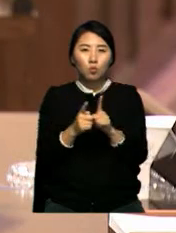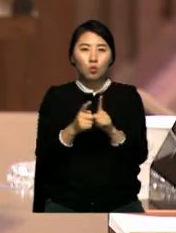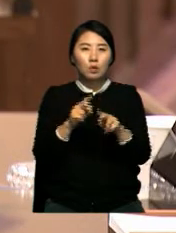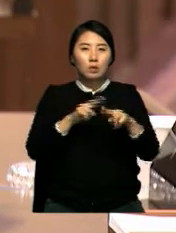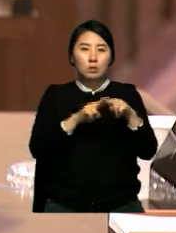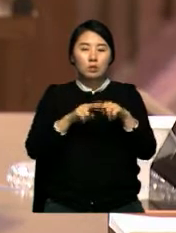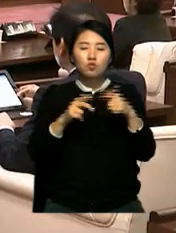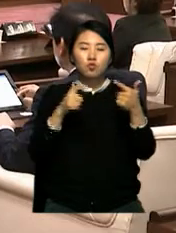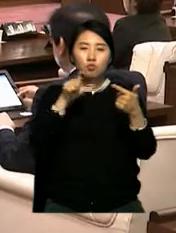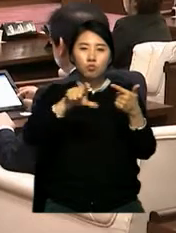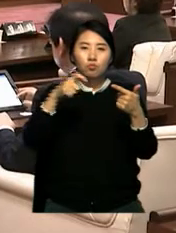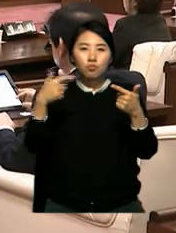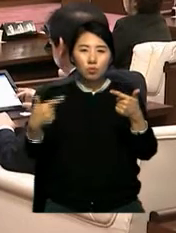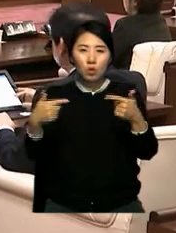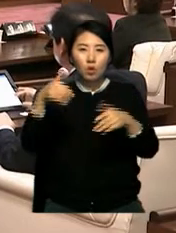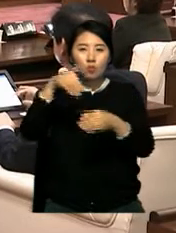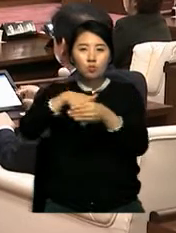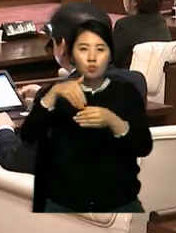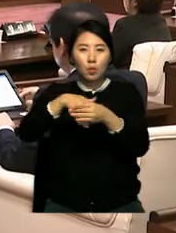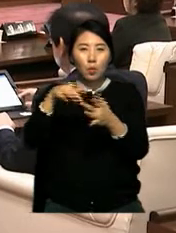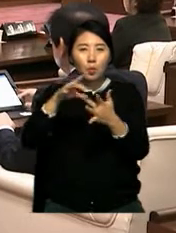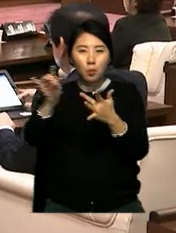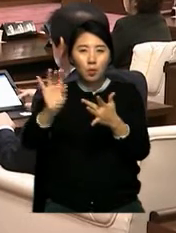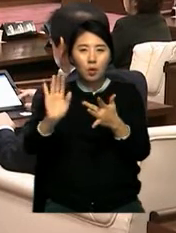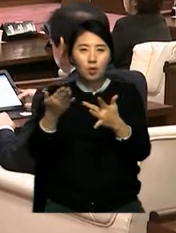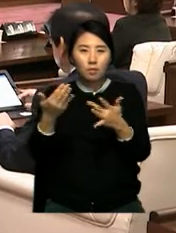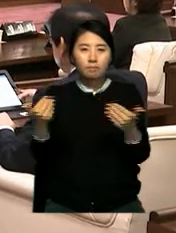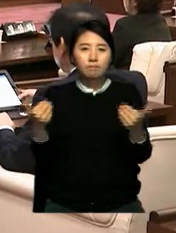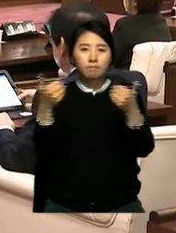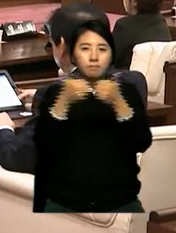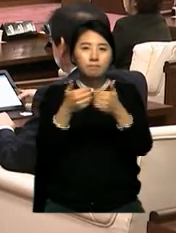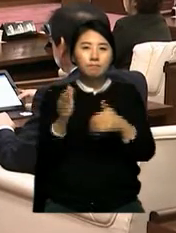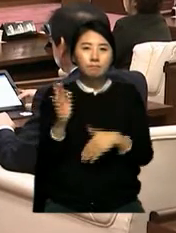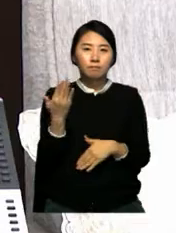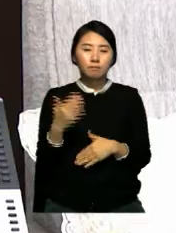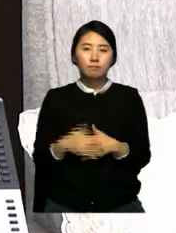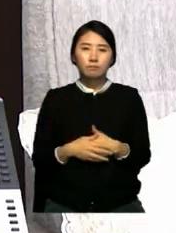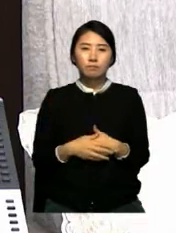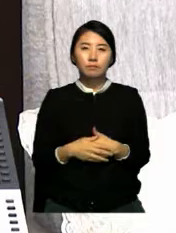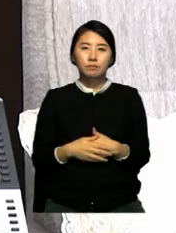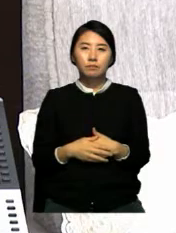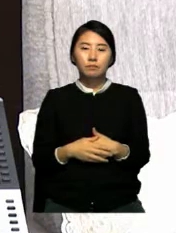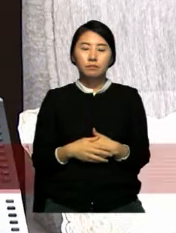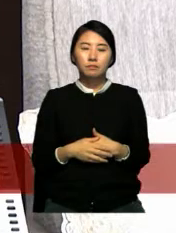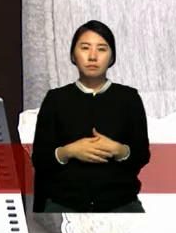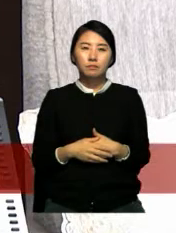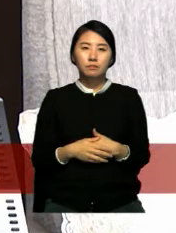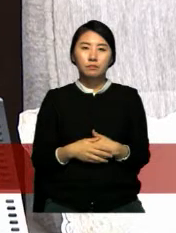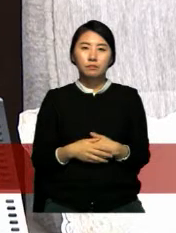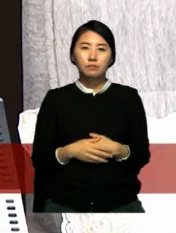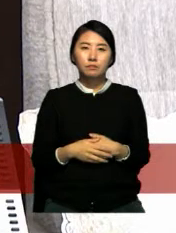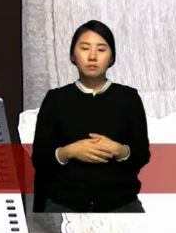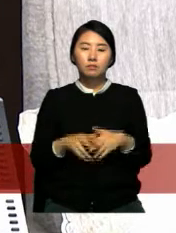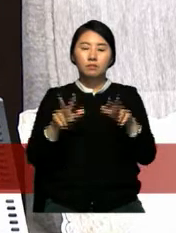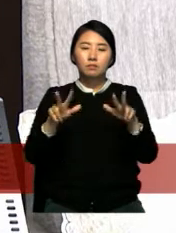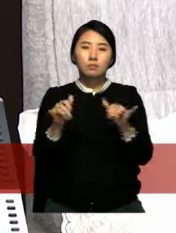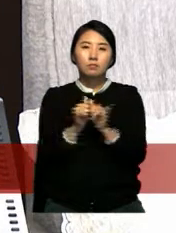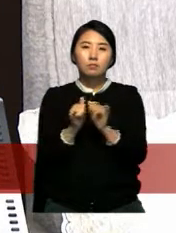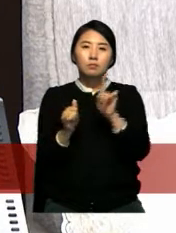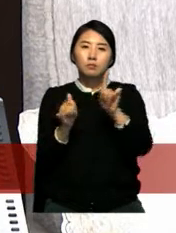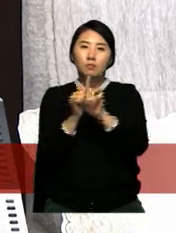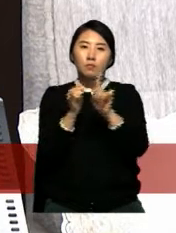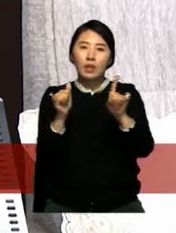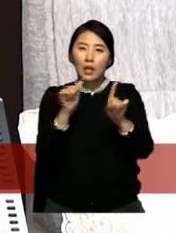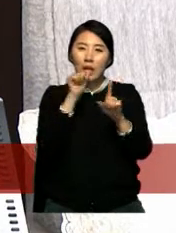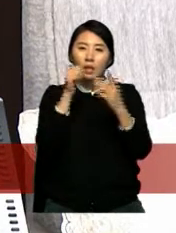동수가 된 만큼 투표로 뽑아야 한다고 맞서고 있습니다 어 한 돌이 지금 어 지금 투표에